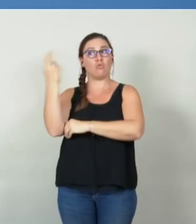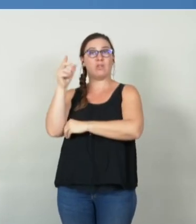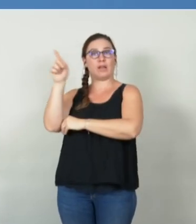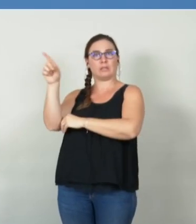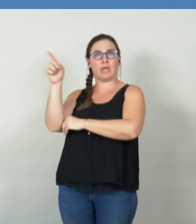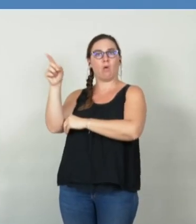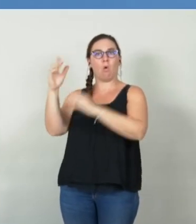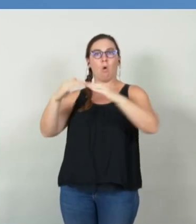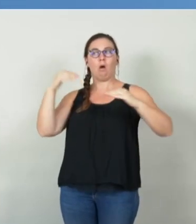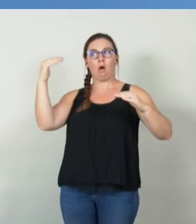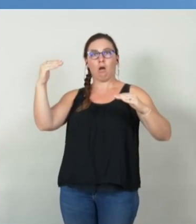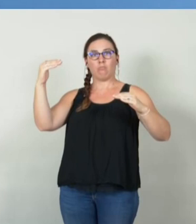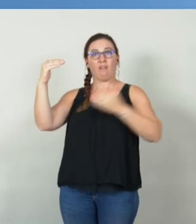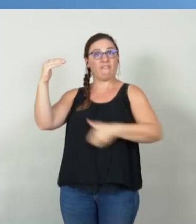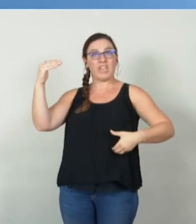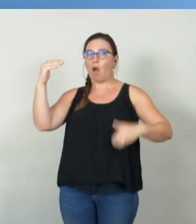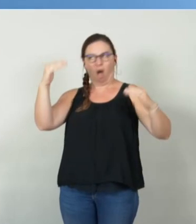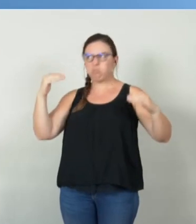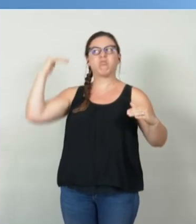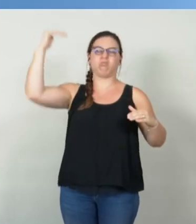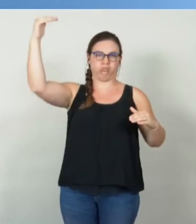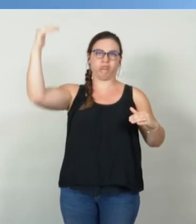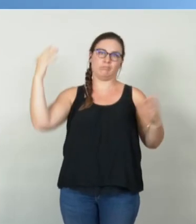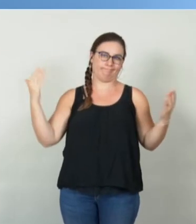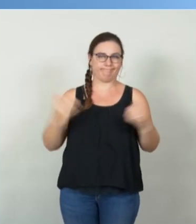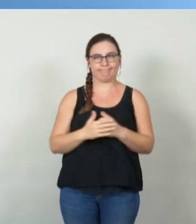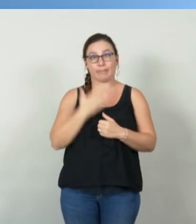bien plus que communale voilà merci